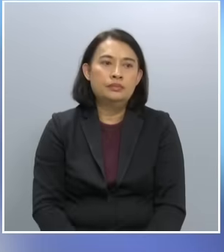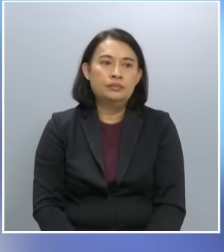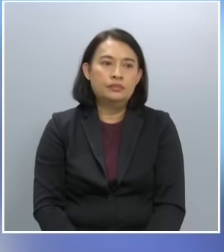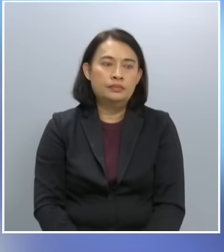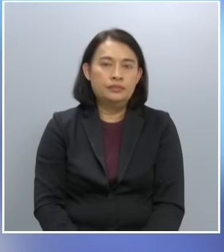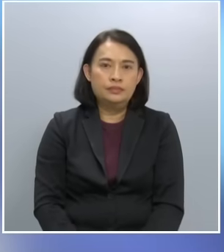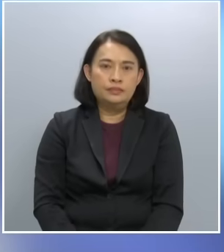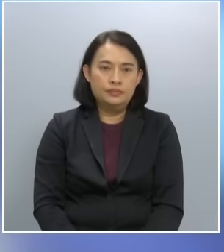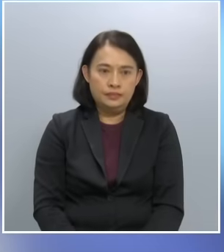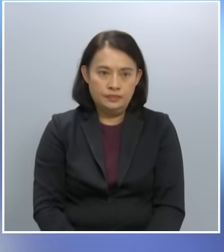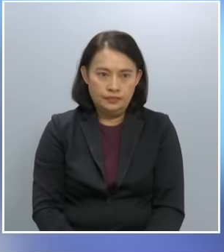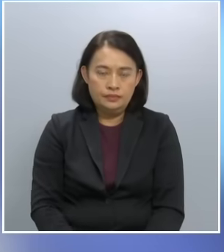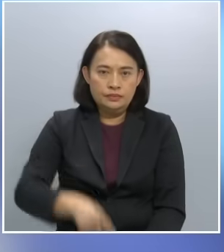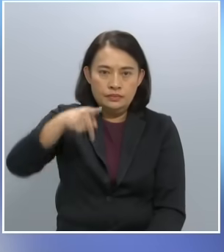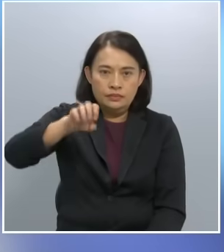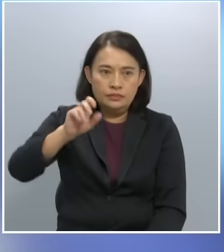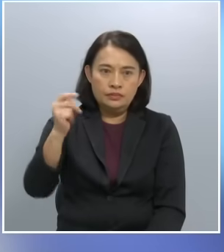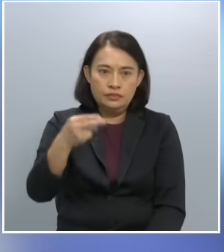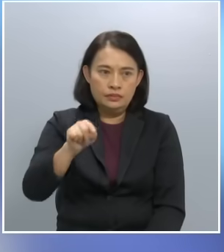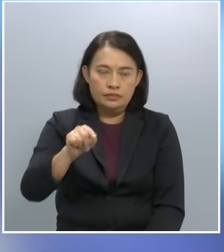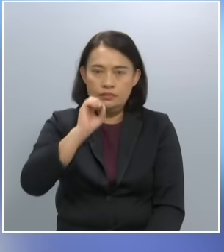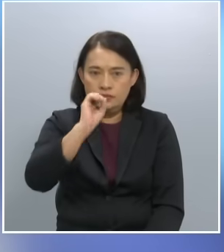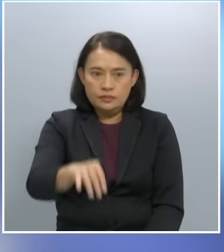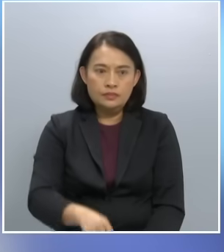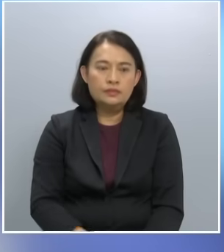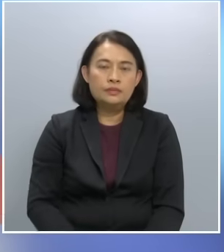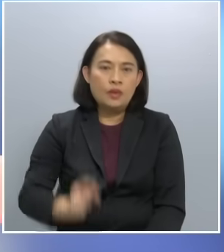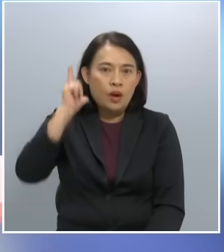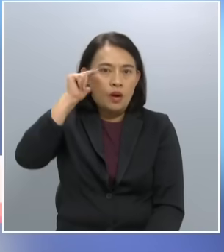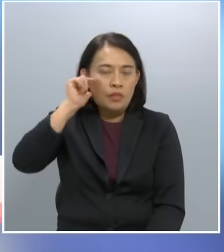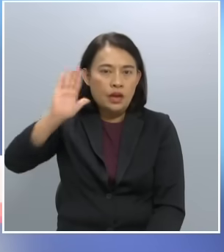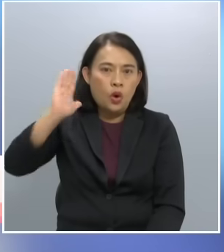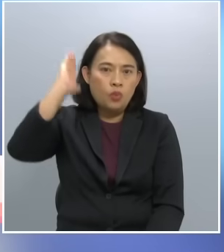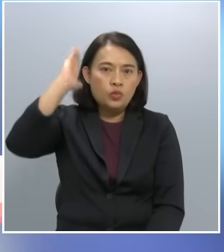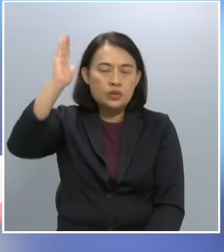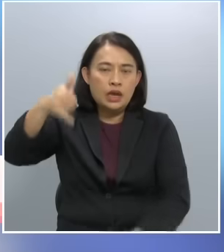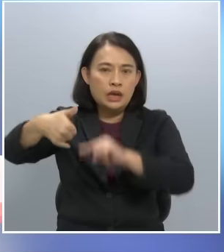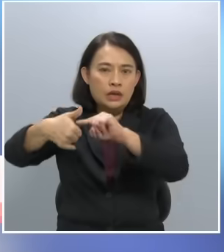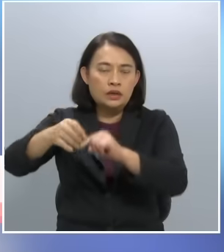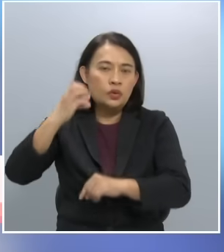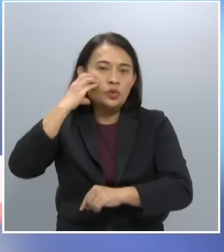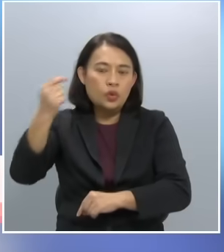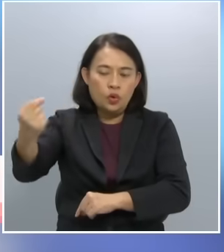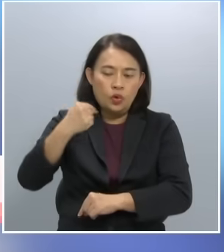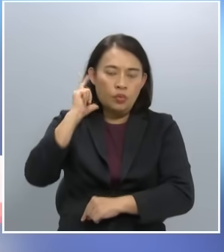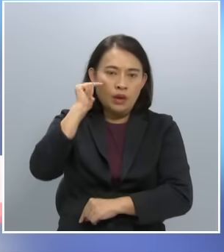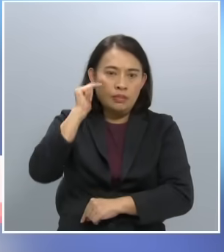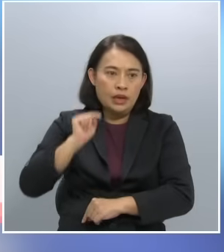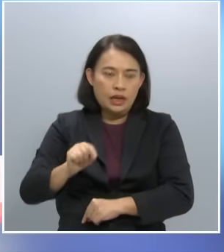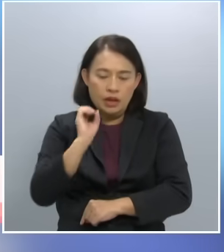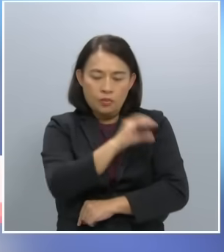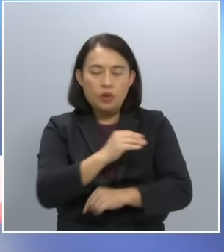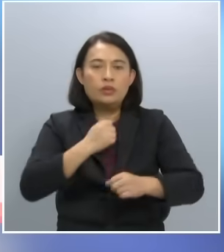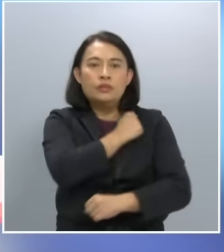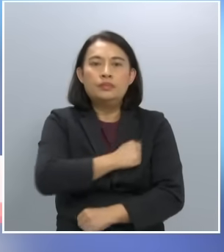ครับทางคุณพีทยังบอกนะฮะบอกว่าล่าสุดคุณแม่ของฝ่ายชายเองเนี่ยติดต่อมาหาแม่ของเธอนะครับมาแสดงความเสีย